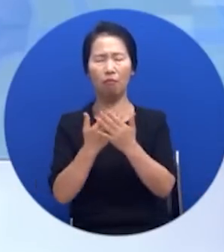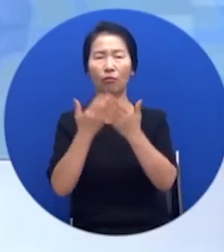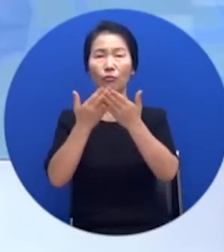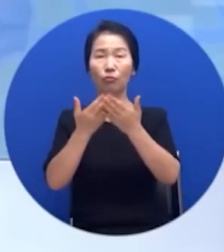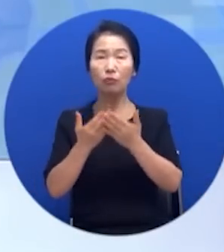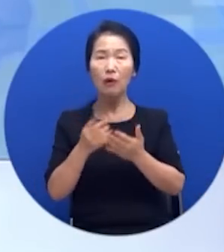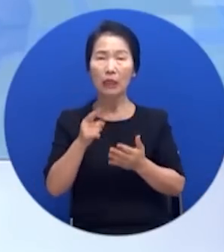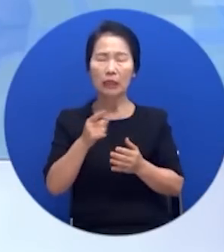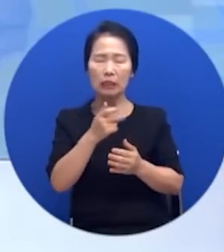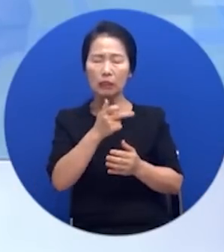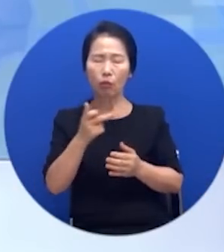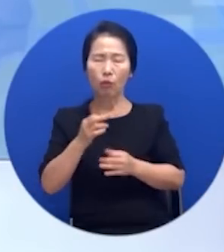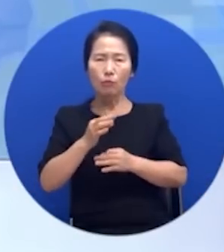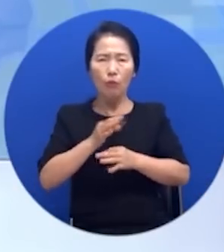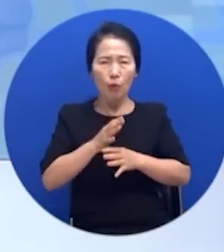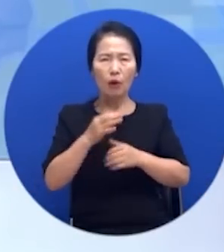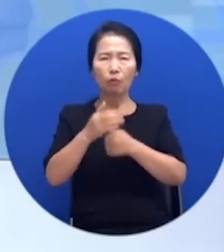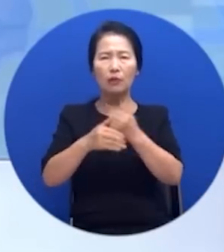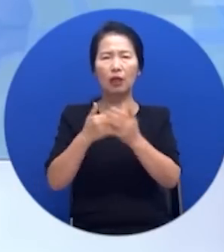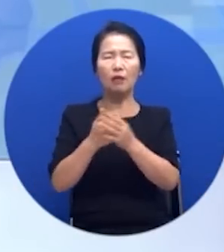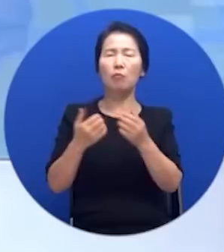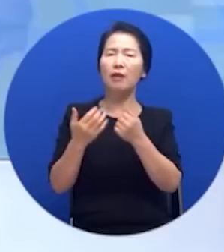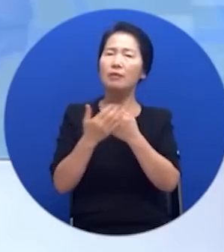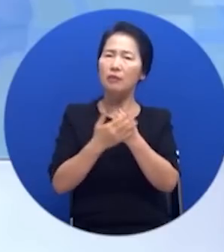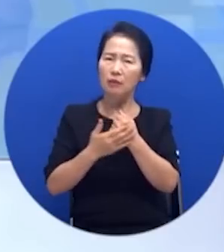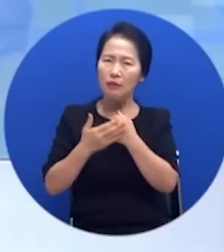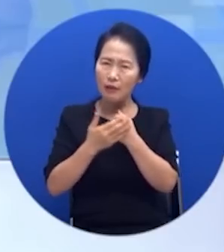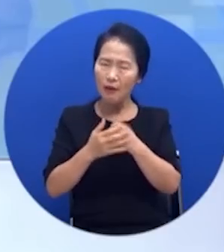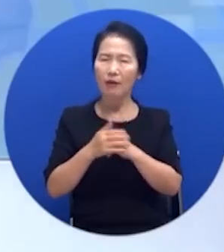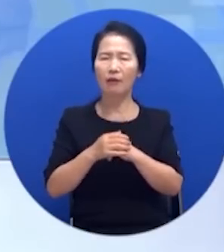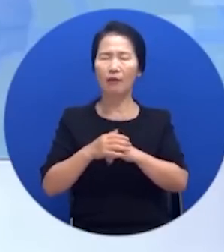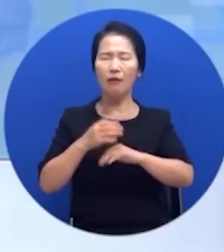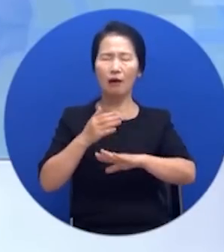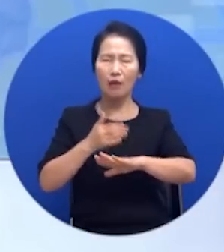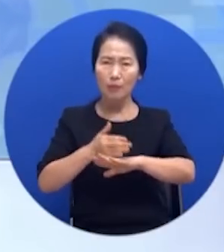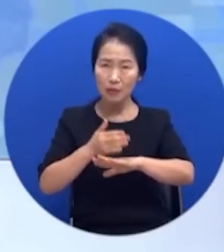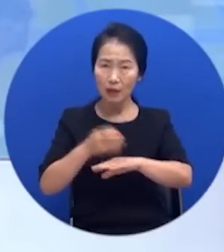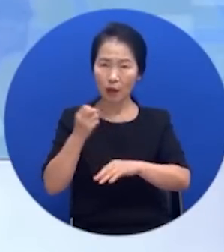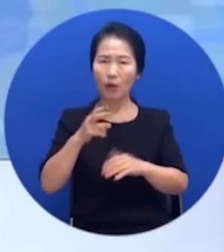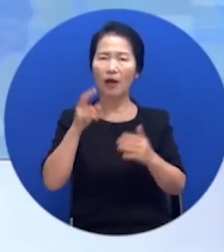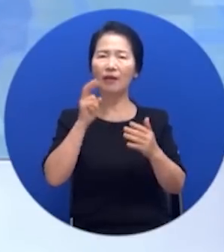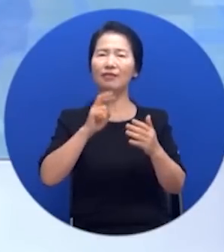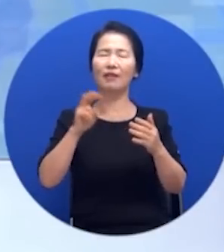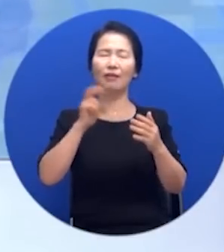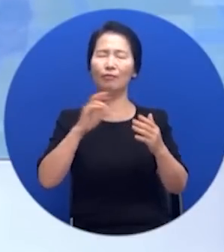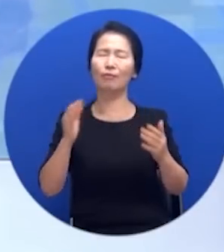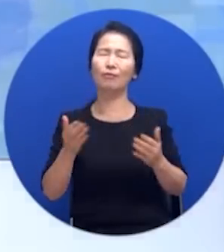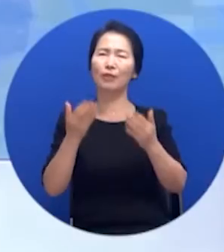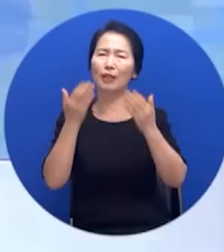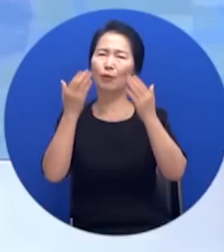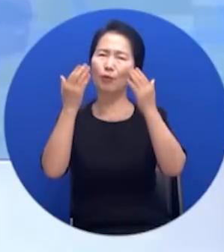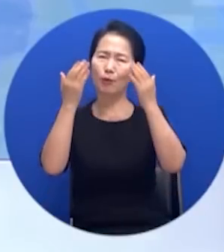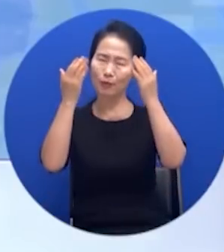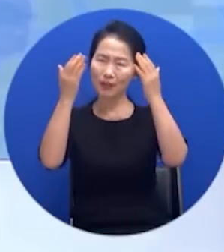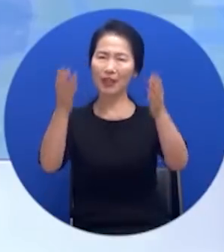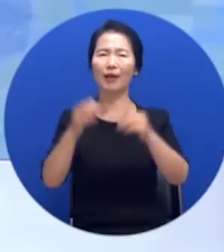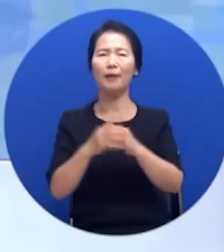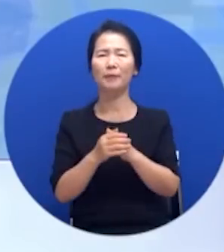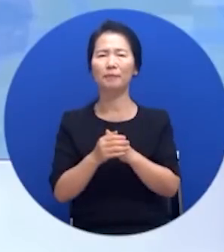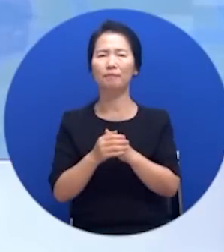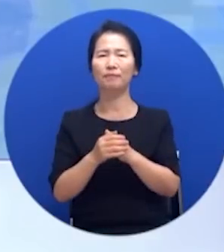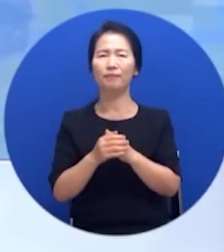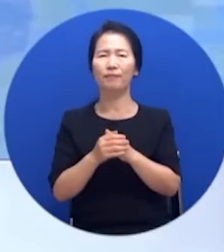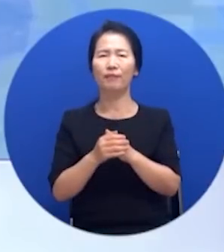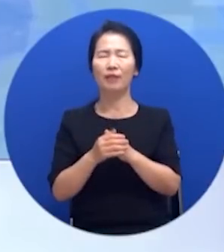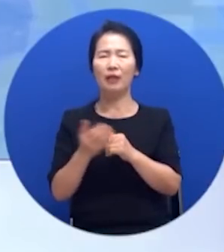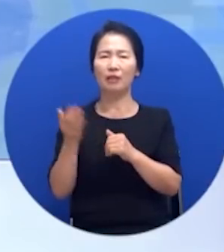크신 놀라운 하나님의 은혜에 감사와 찬송을 무한히 드리옵니다. 하오나